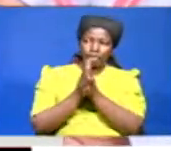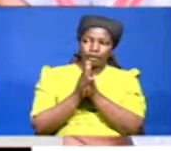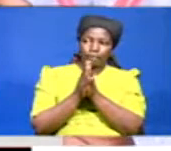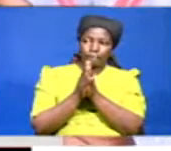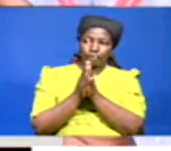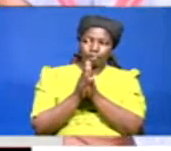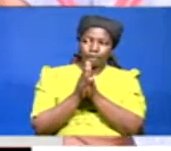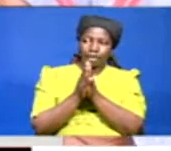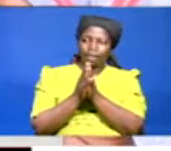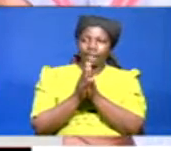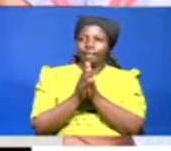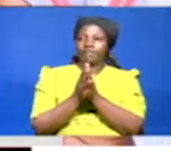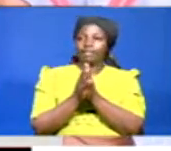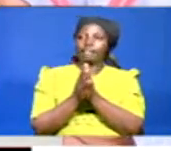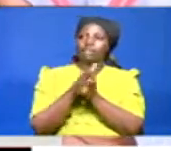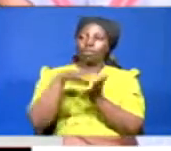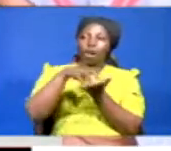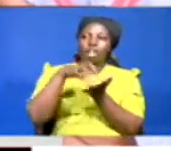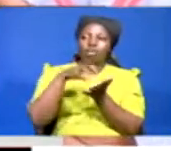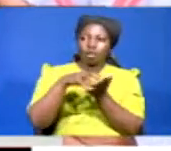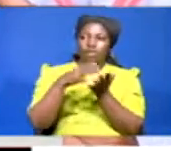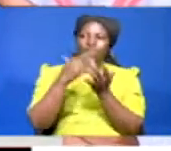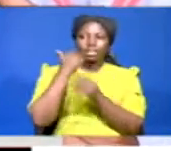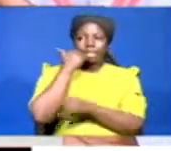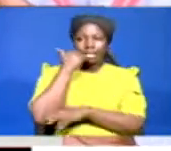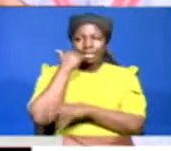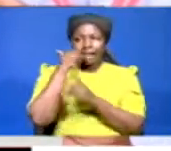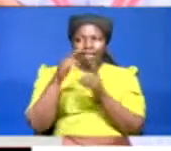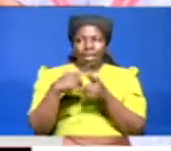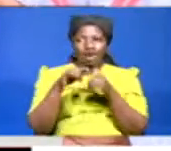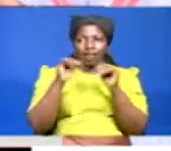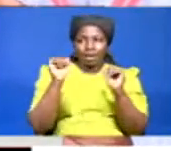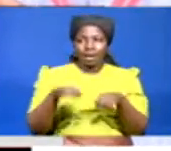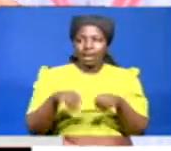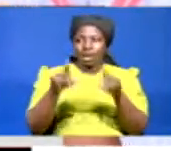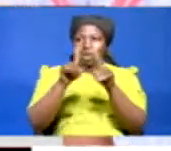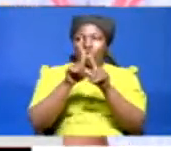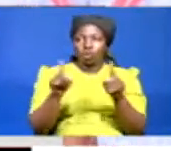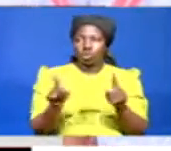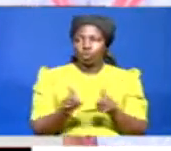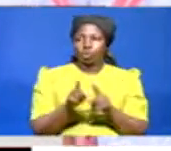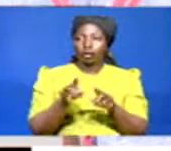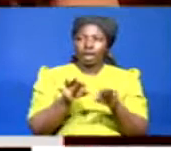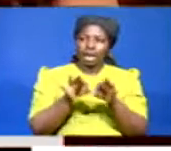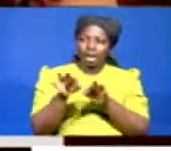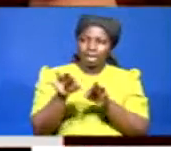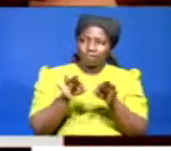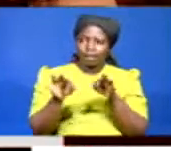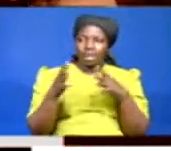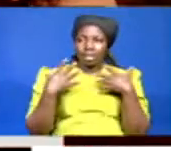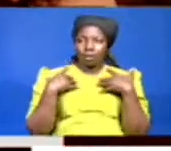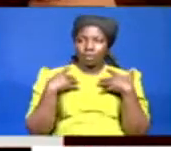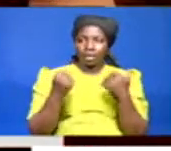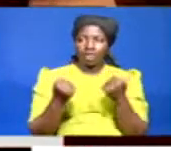zile symptoms za hiyo ugonjwa. Tunaweza pia kueleza wahudumu wa afya